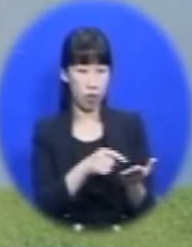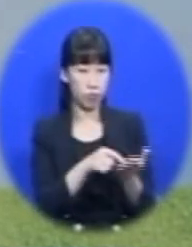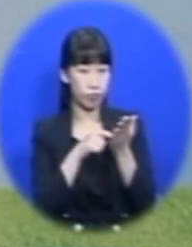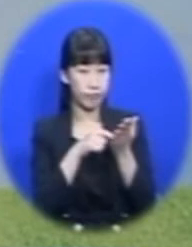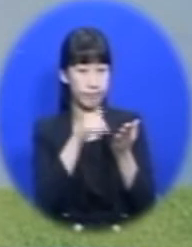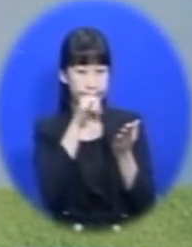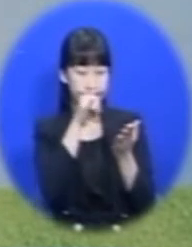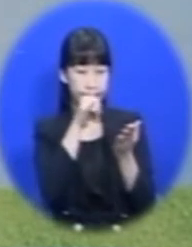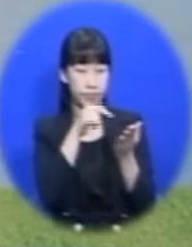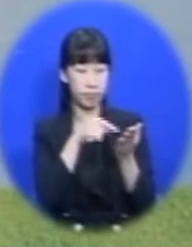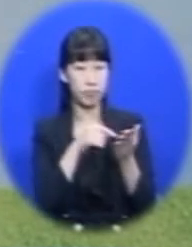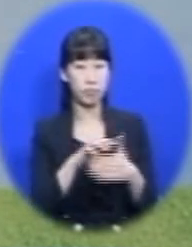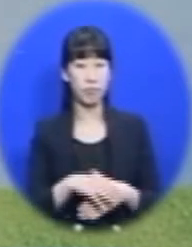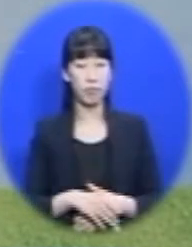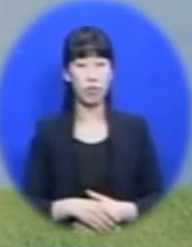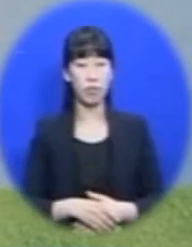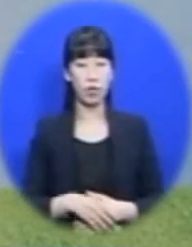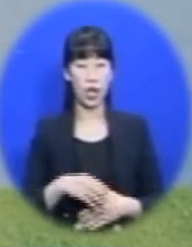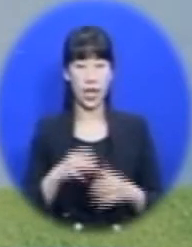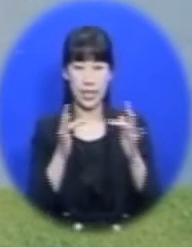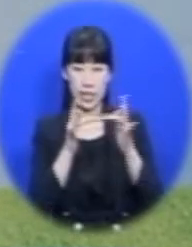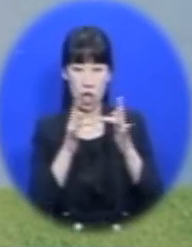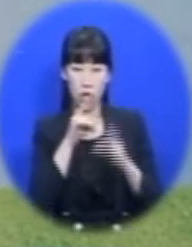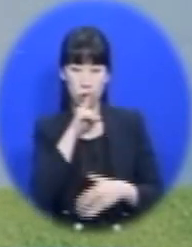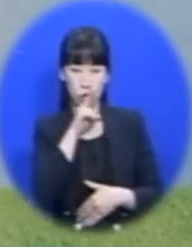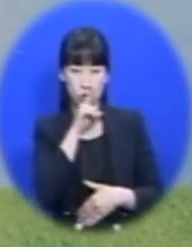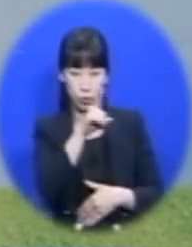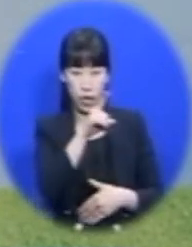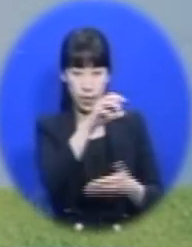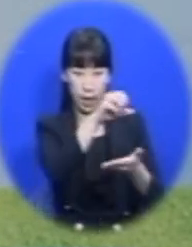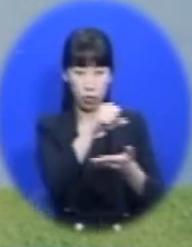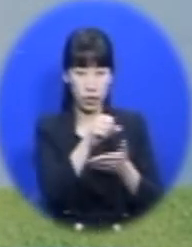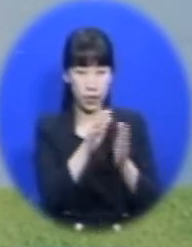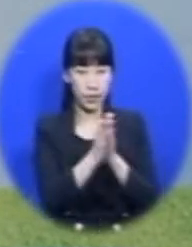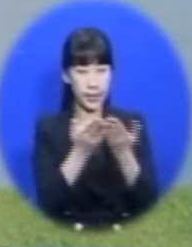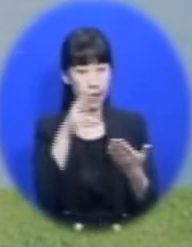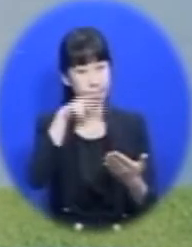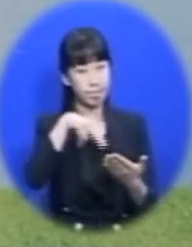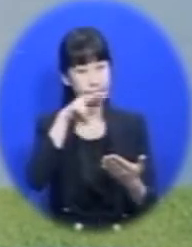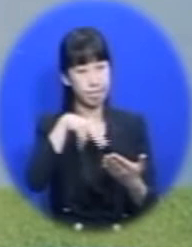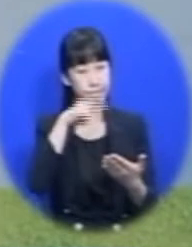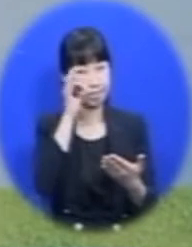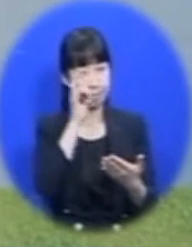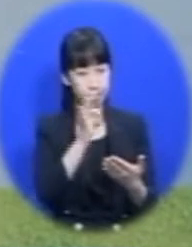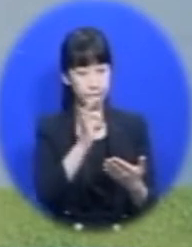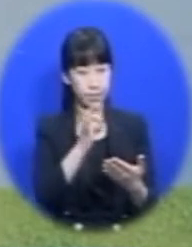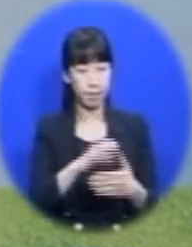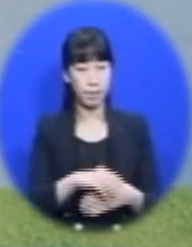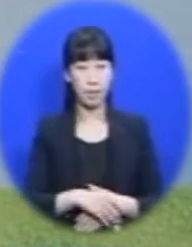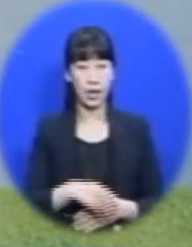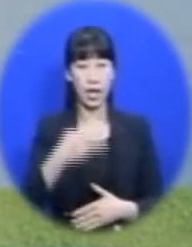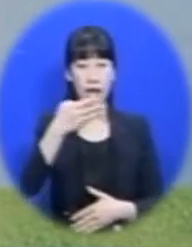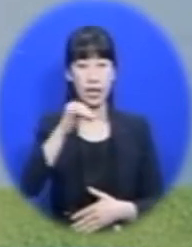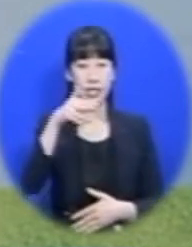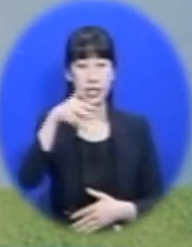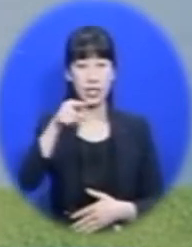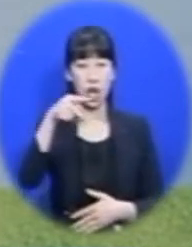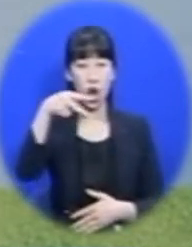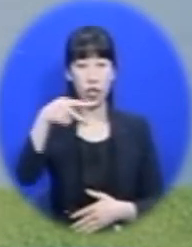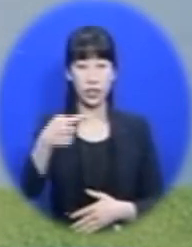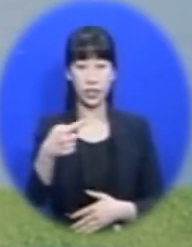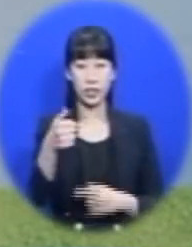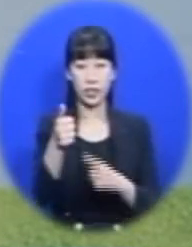읽었습니다. 제가 그 책을 주문해서 읽었습니다. 그 책은 리처드 와이즈만이라는 분이